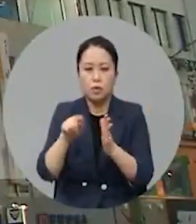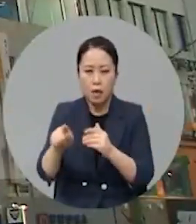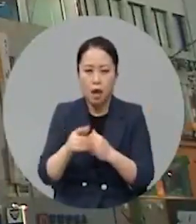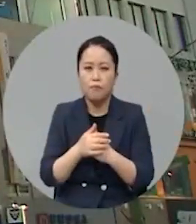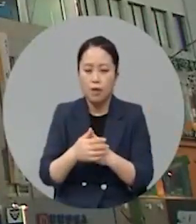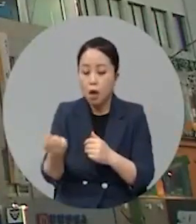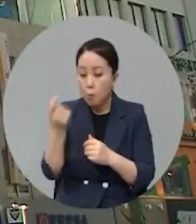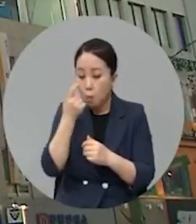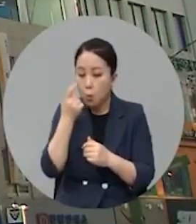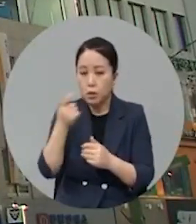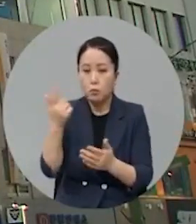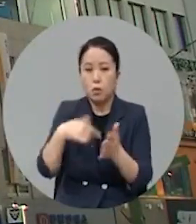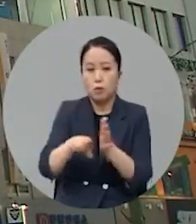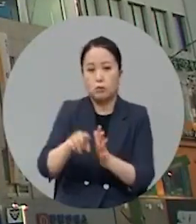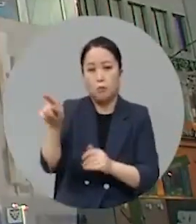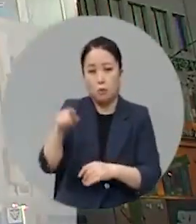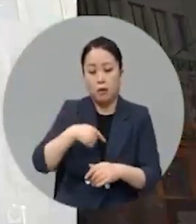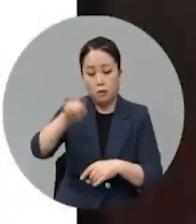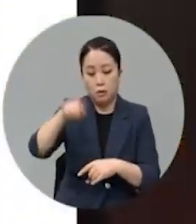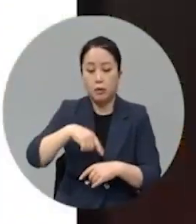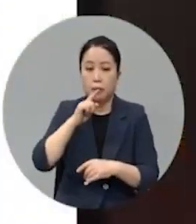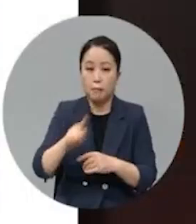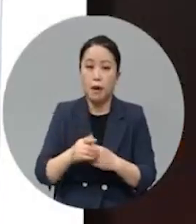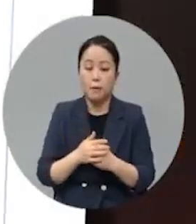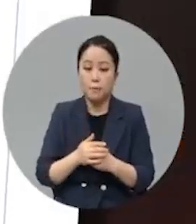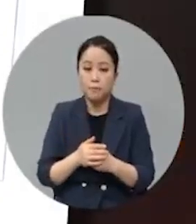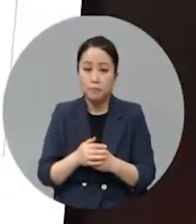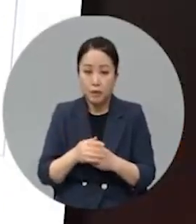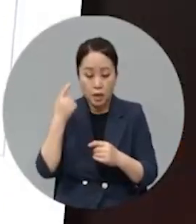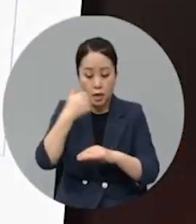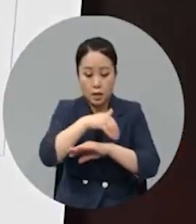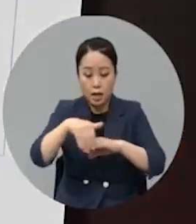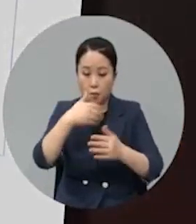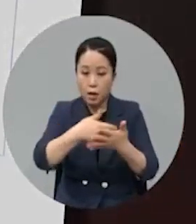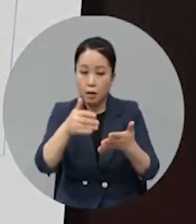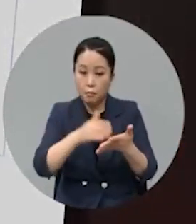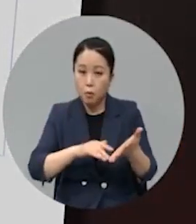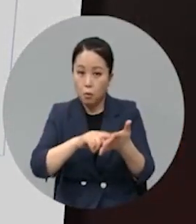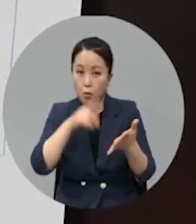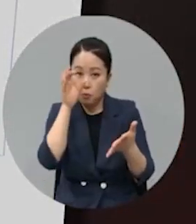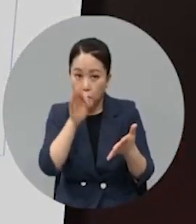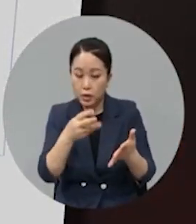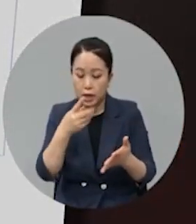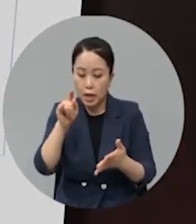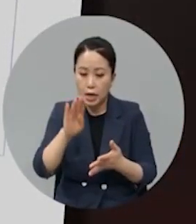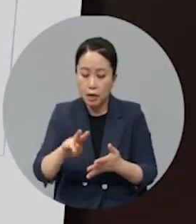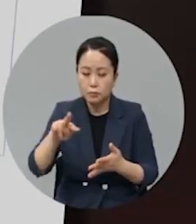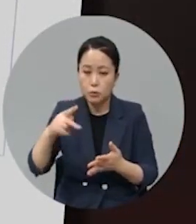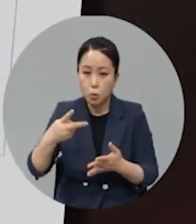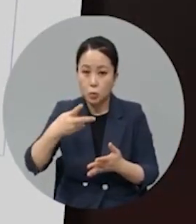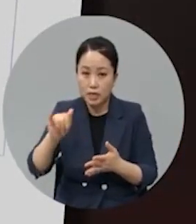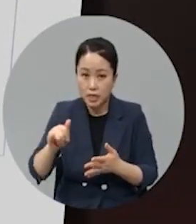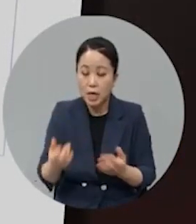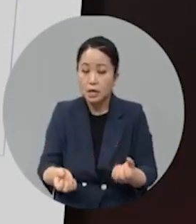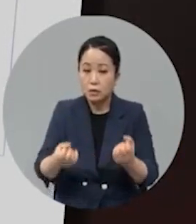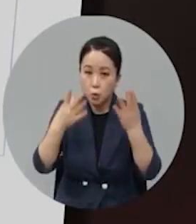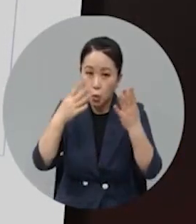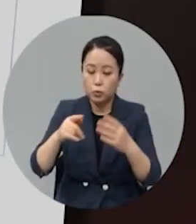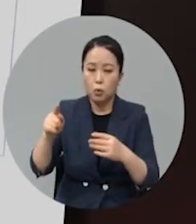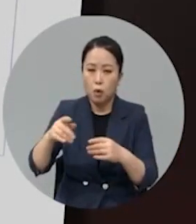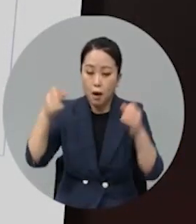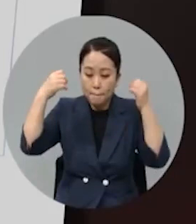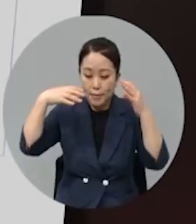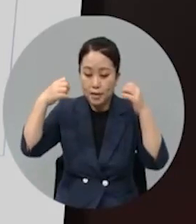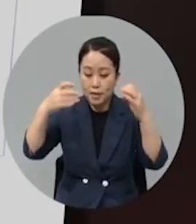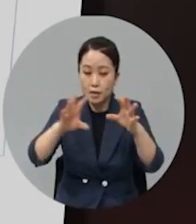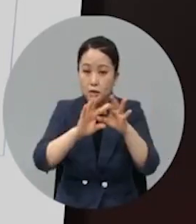연출 벤치마킹 견학이라는 겁니다. 일정표를 살펴봤습니다. 랩소디 쇼와 스펙트라 레이저 쇼 등 빛